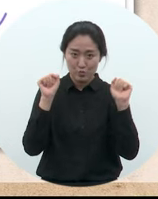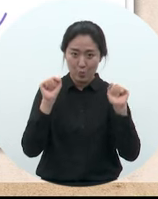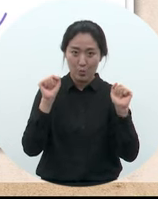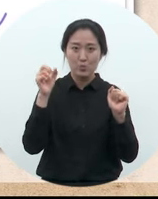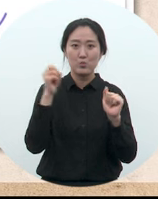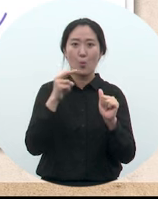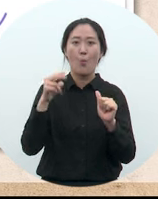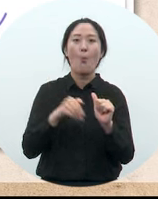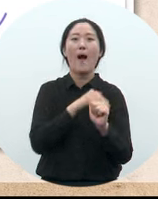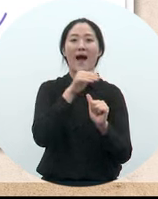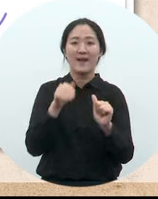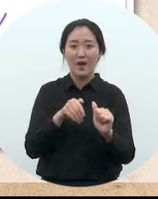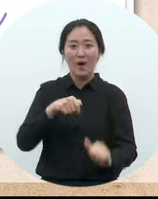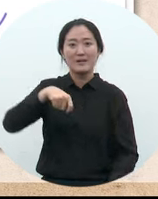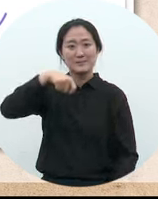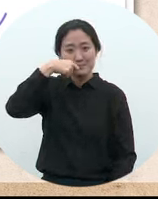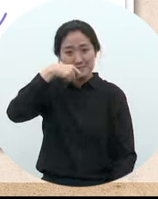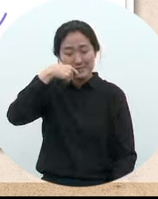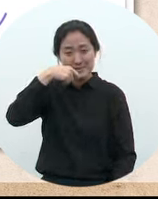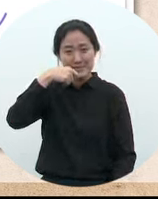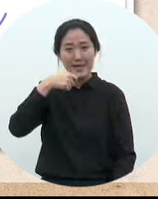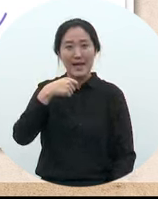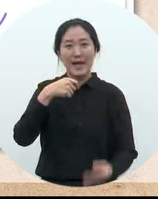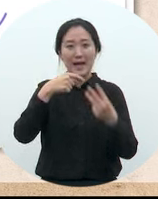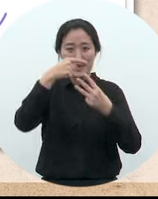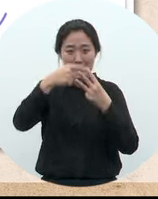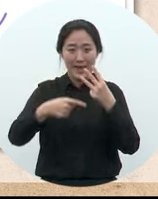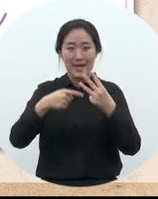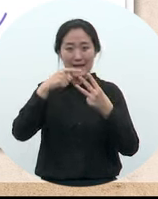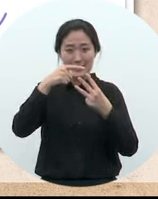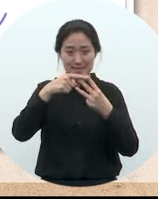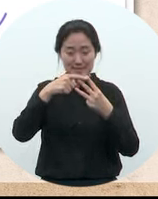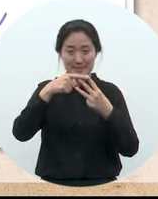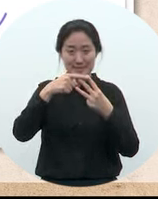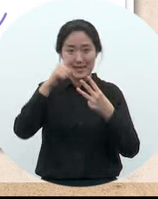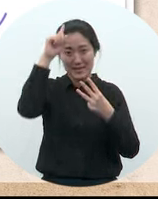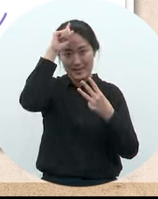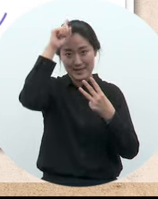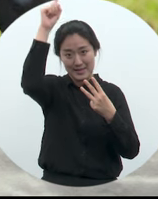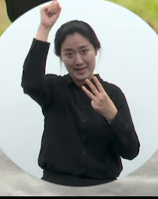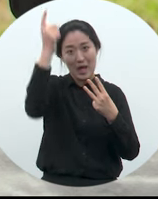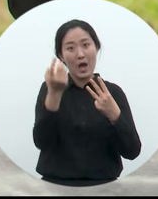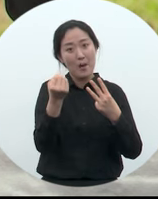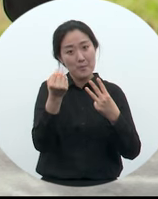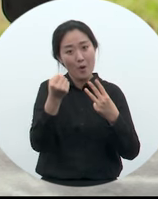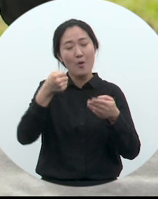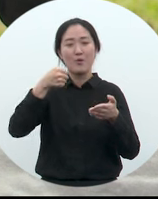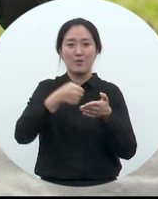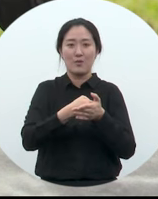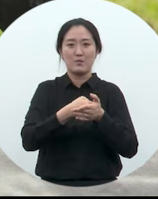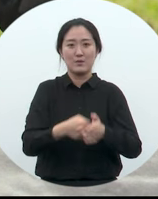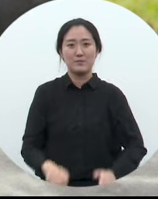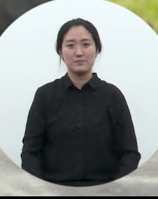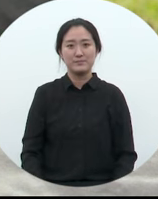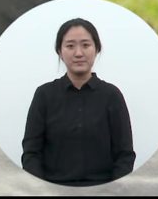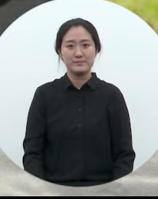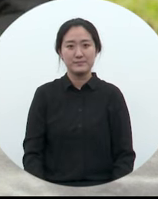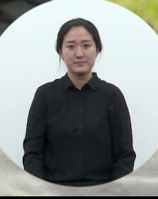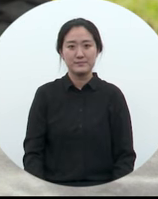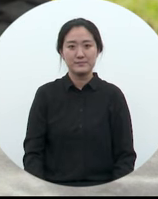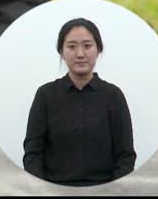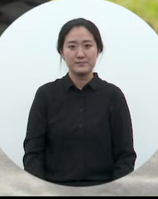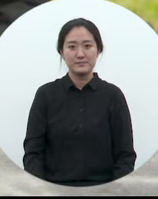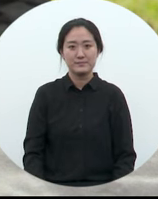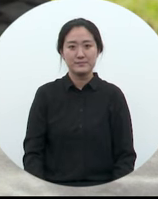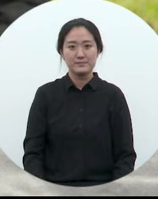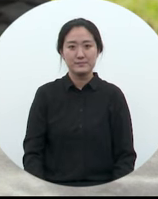운동이나 환경, 세 번째는 음식. 이세 가지 요소에 의해 가지고 자녀들의 키가 결정이 된다라고